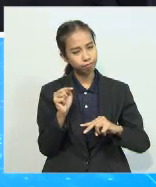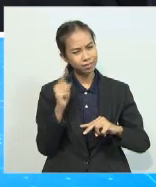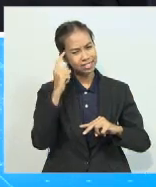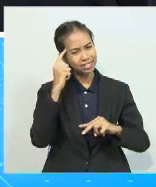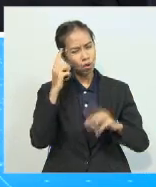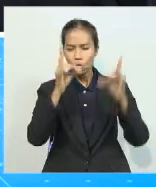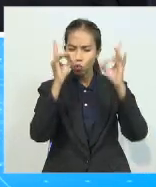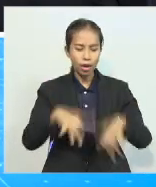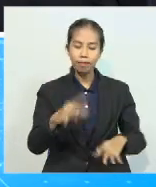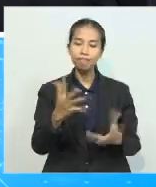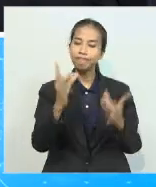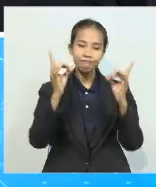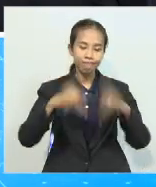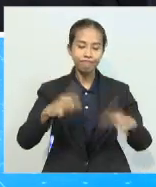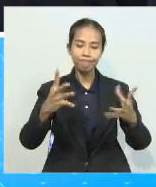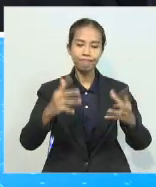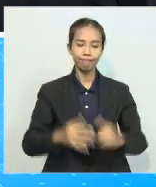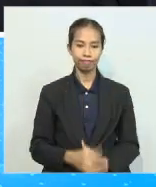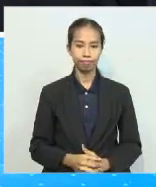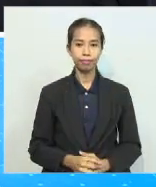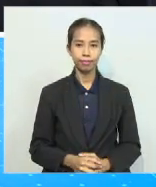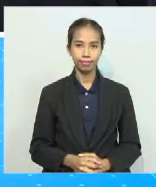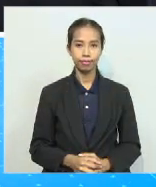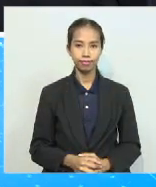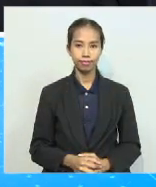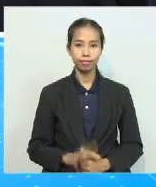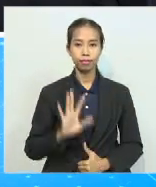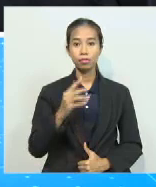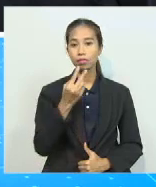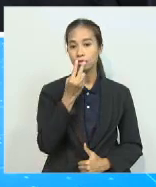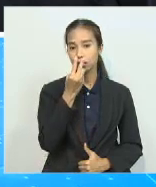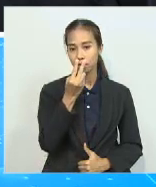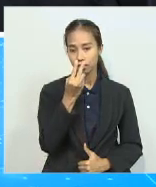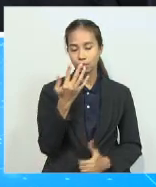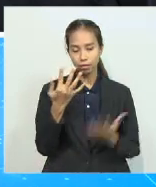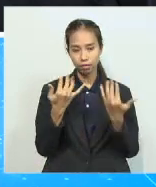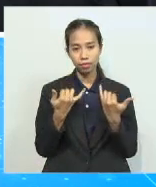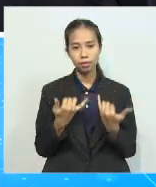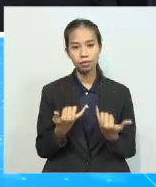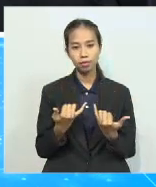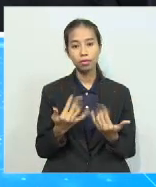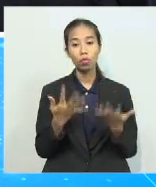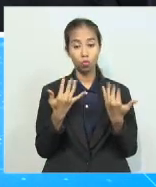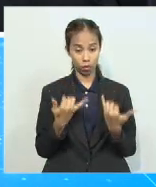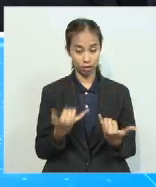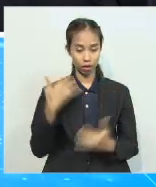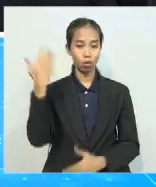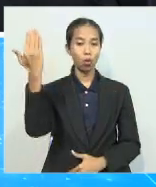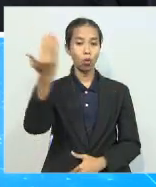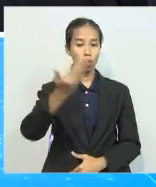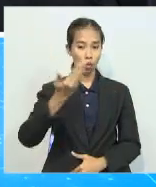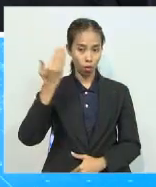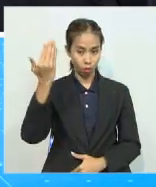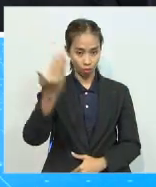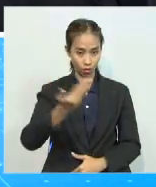ไม่เลวร้ายนะครับมองภาพรวมว่าไม่เลวร้ายครับผม ค่ะค่ะยังดูอย่างเงี้ยค่ะอย่างที่ท่านอธิบดีบอกเนี่ยค่ะก็คืออ่ะอย่างวันนี้มีลม